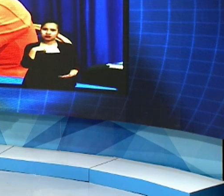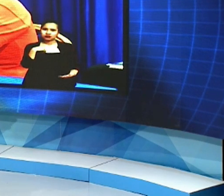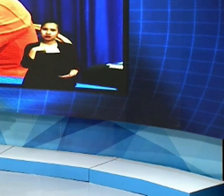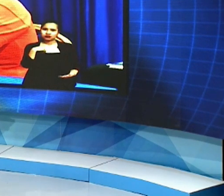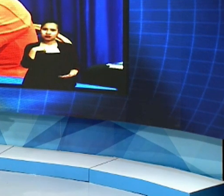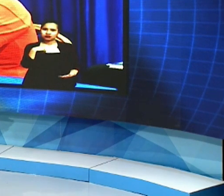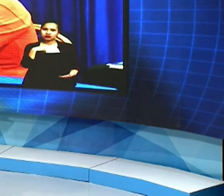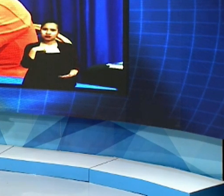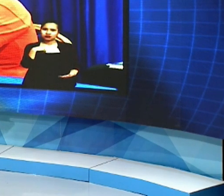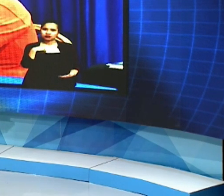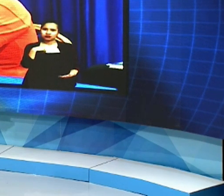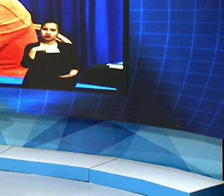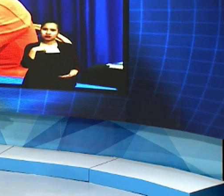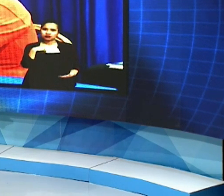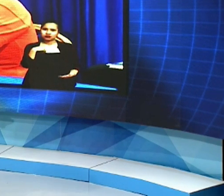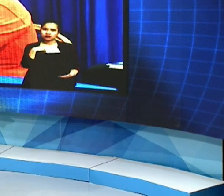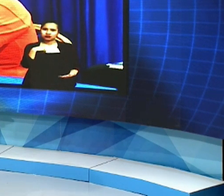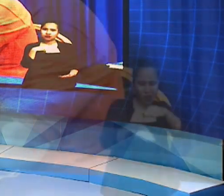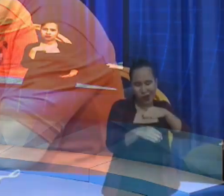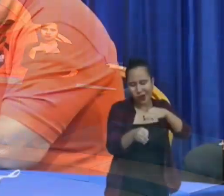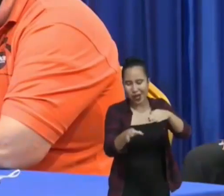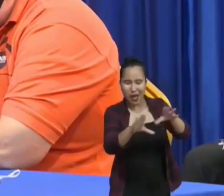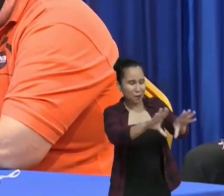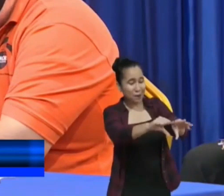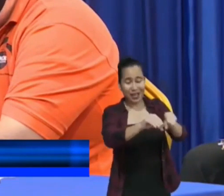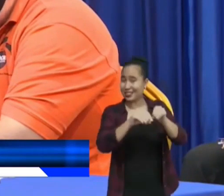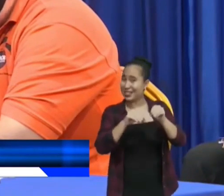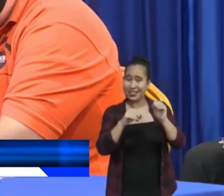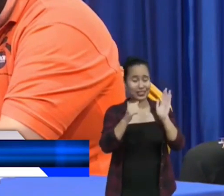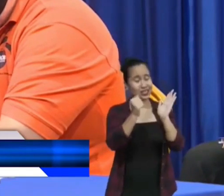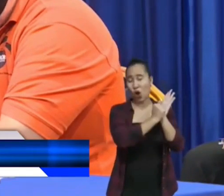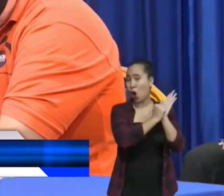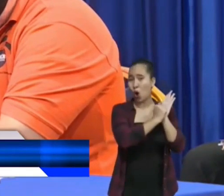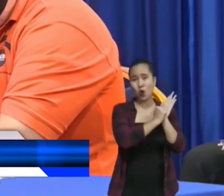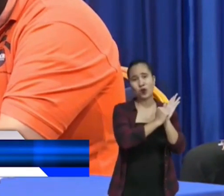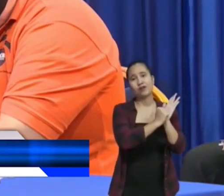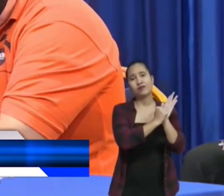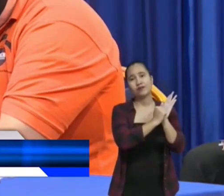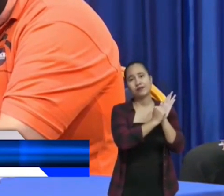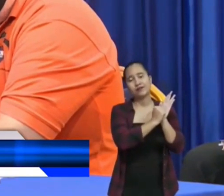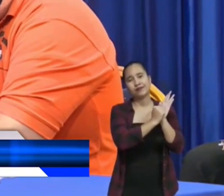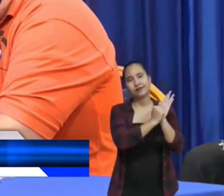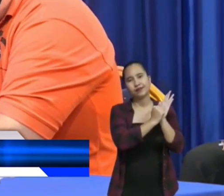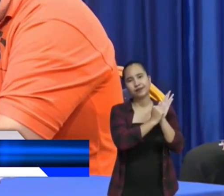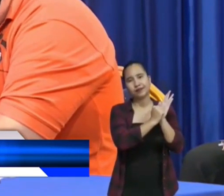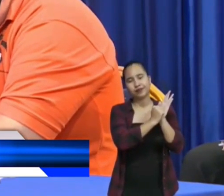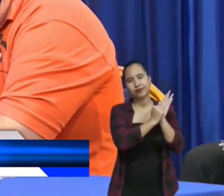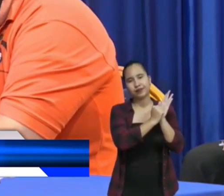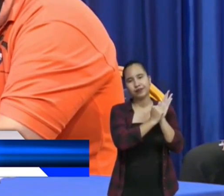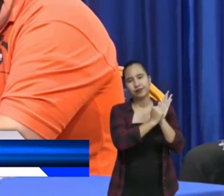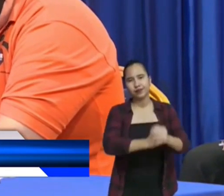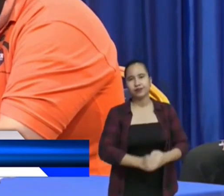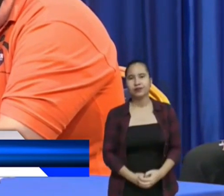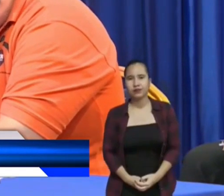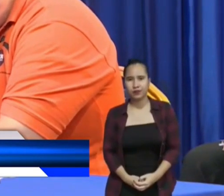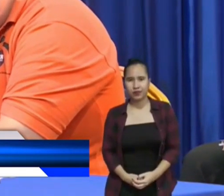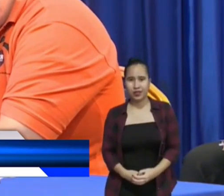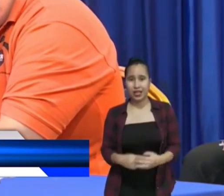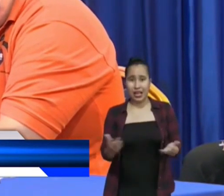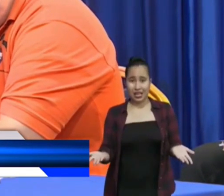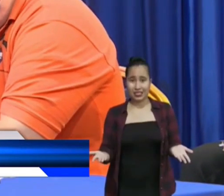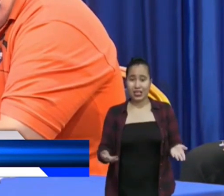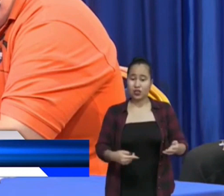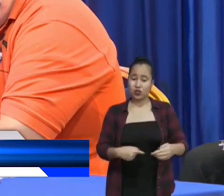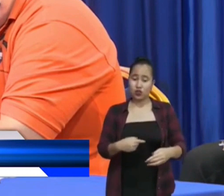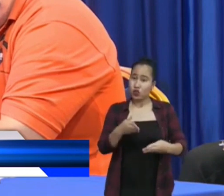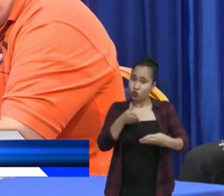constant proberen te omzeilen. En zo kunnen we niet doorgaan. Want als dit de trend gaat worden,